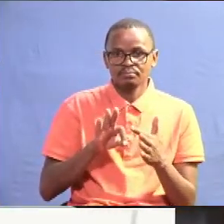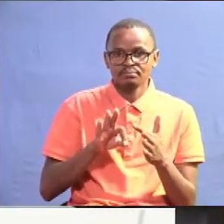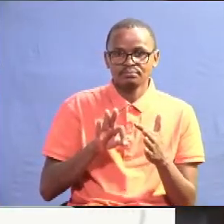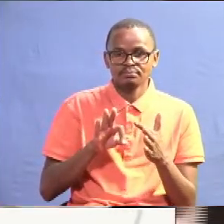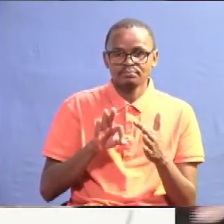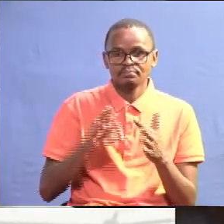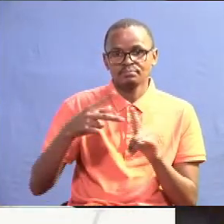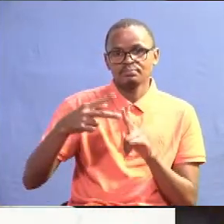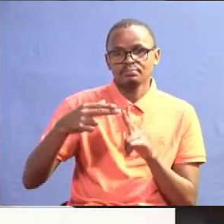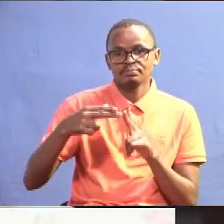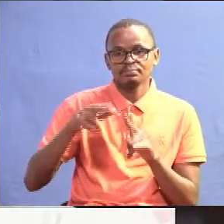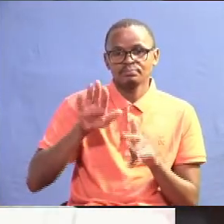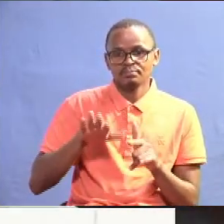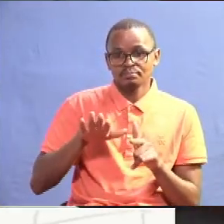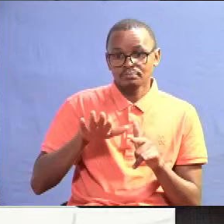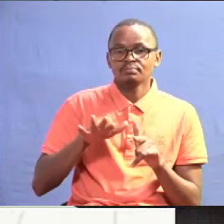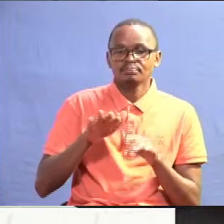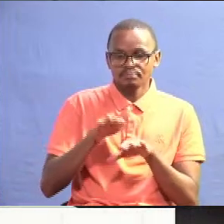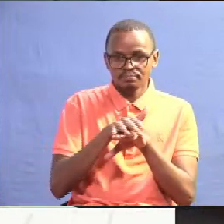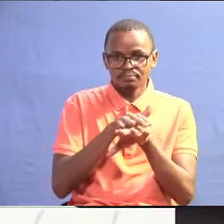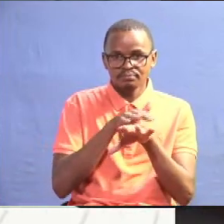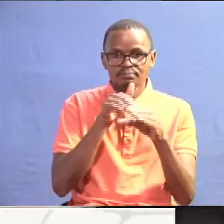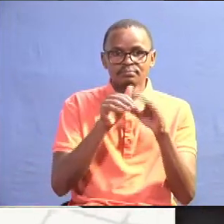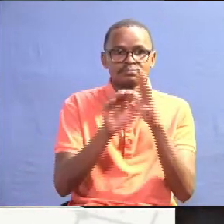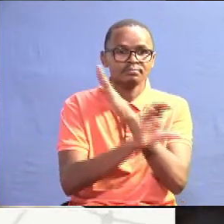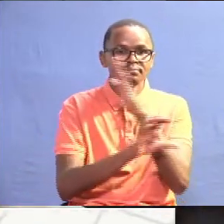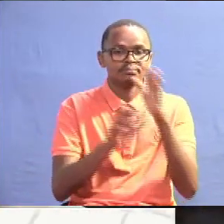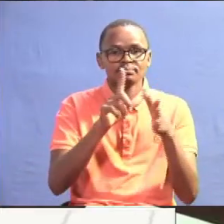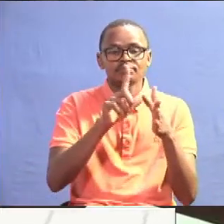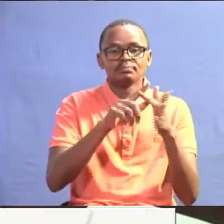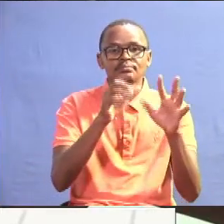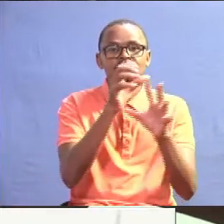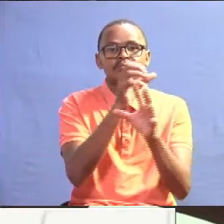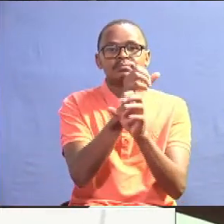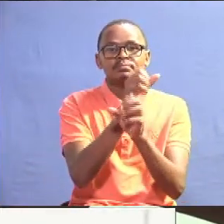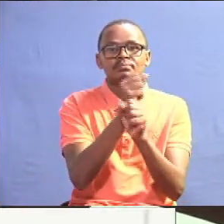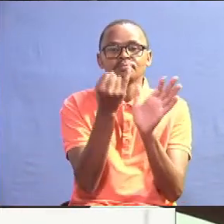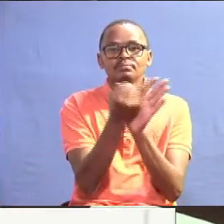mutilation (FGM) are slowly coming up in the county, associating the